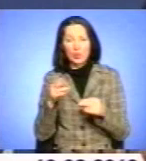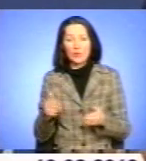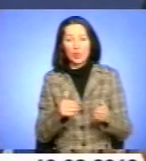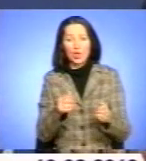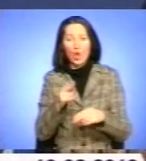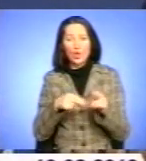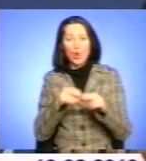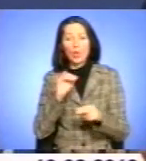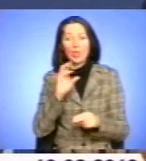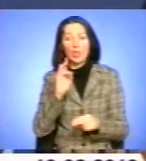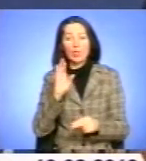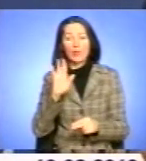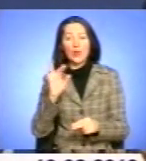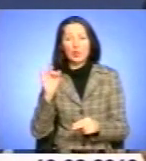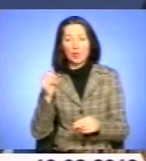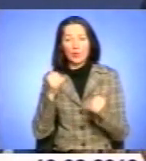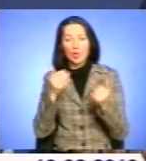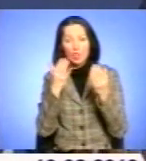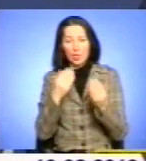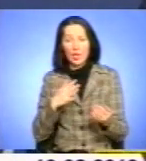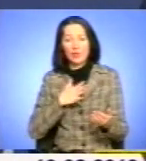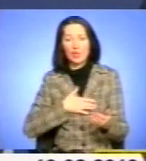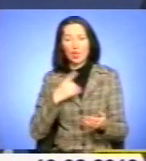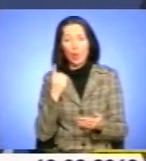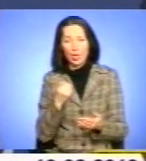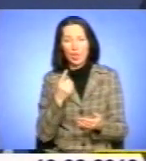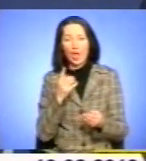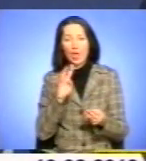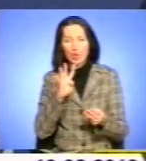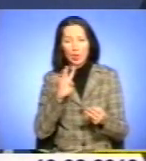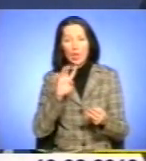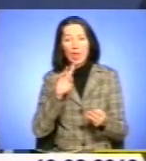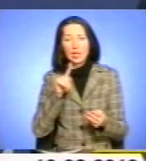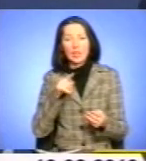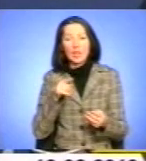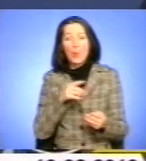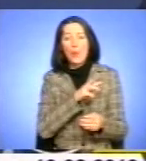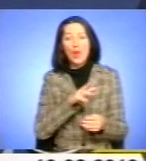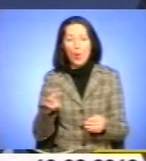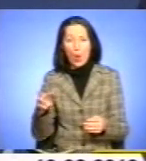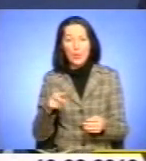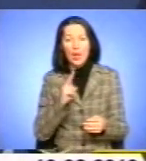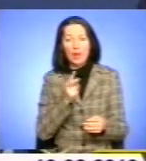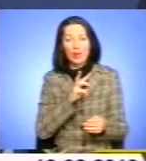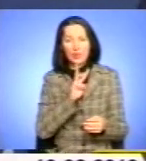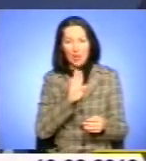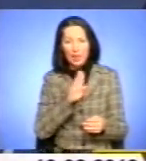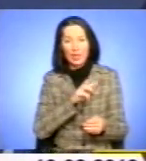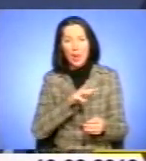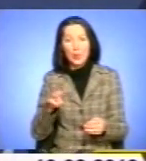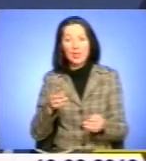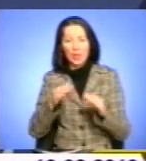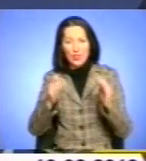нашим розрахунках, у нас 1,4 мільйона квадратних метрів ям на дорогах по всій Україні.